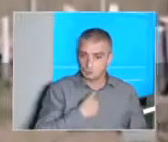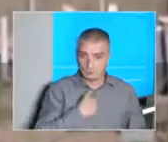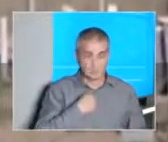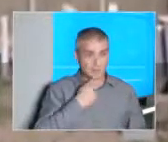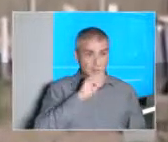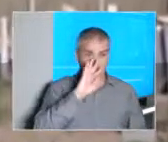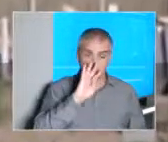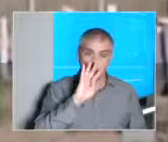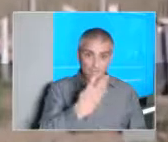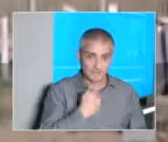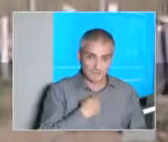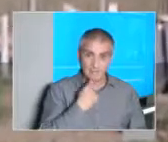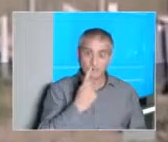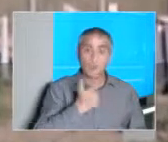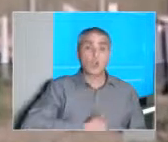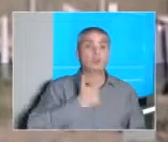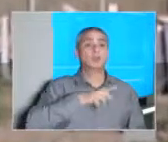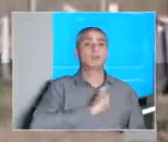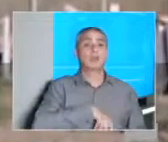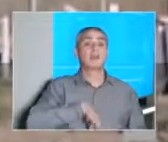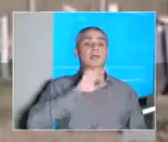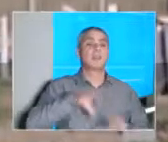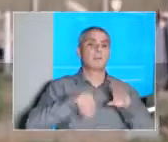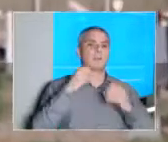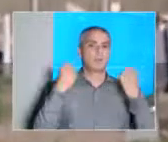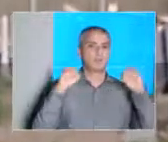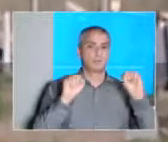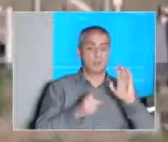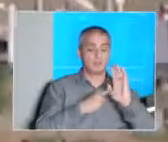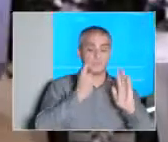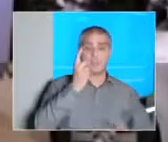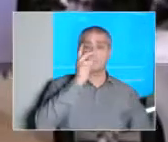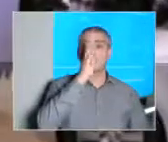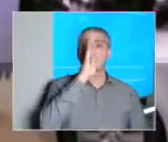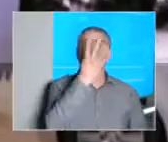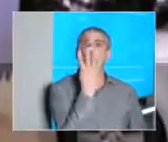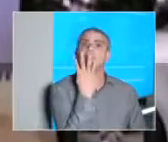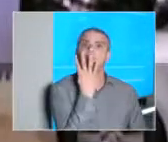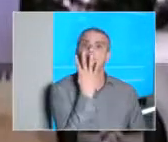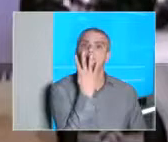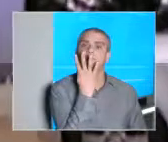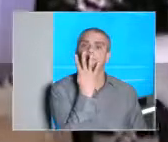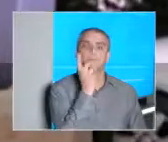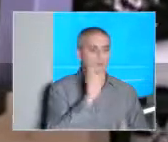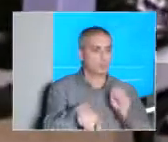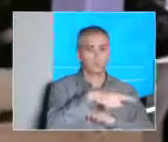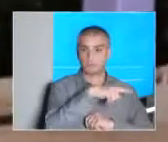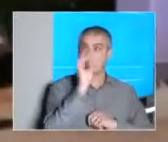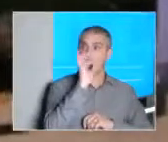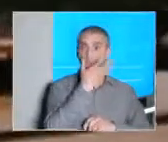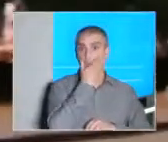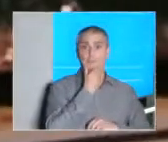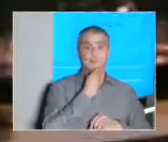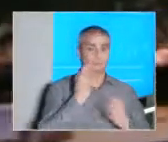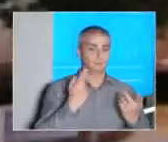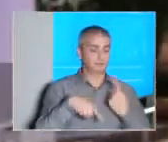אני אחזור על זה פעם רביעית. ראש עיר שנבחר בבחירות דמוקרטיות. בפעם הרביעית, על ידי תושבה, באחוזים יפים,